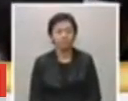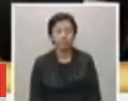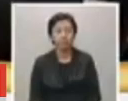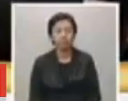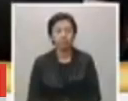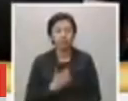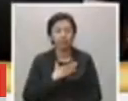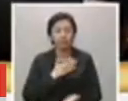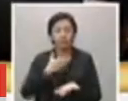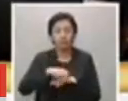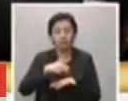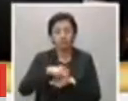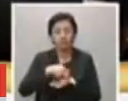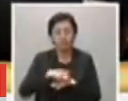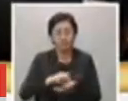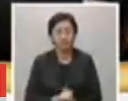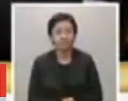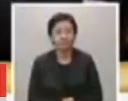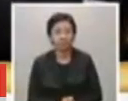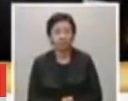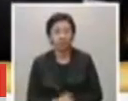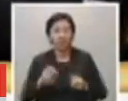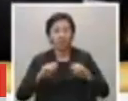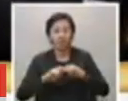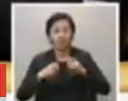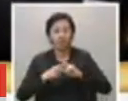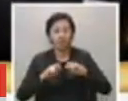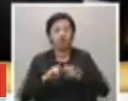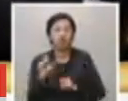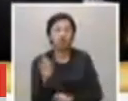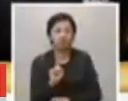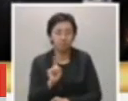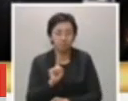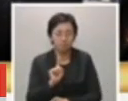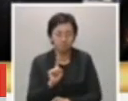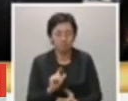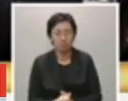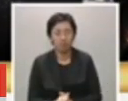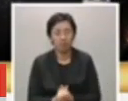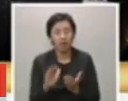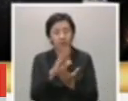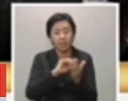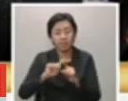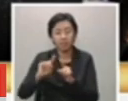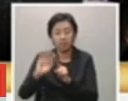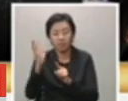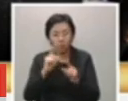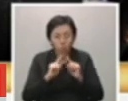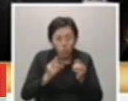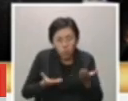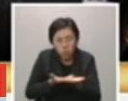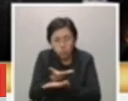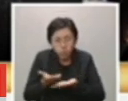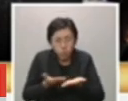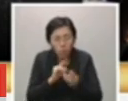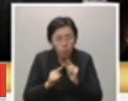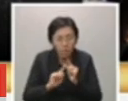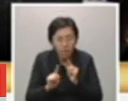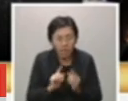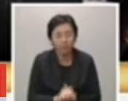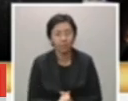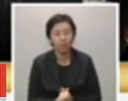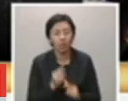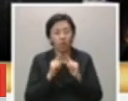ผมต้องเรียนอย่างนี้ครับปัญหามันเกิดขึ้นเพราะอะไรวันนี้ทั้งโลกเนี่ยเขาคุยกันเรื่องบล็อกเช